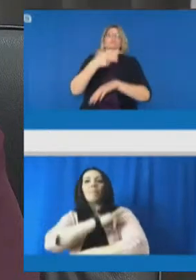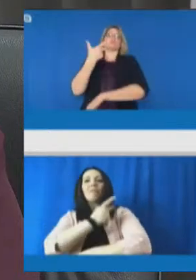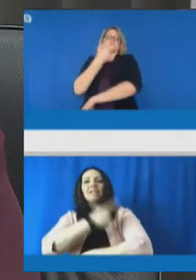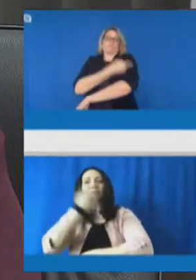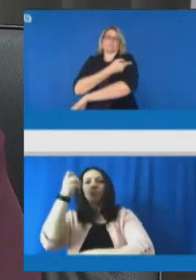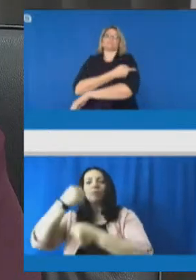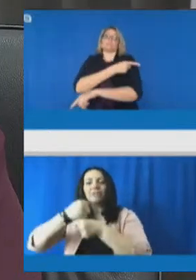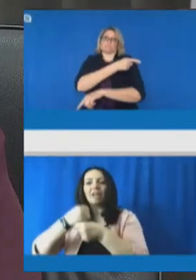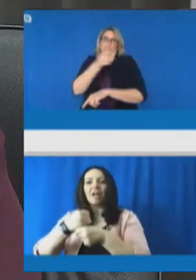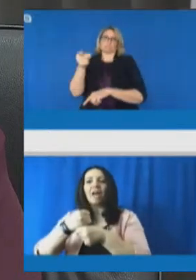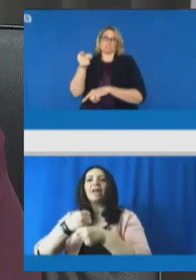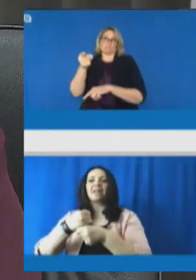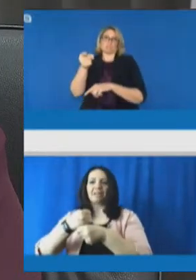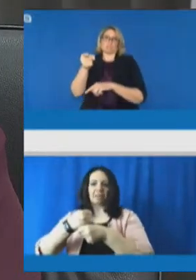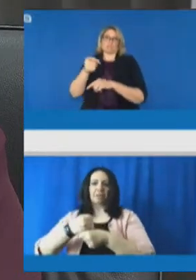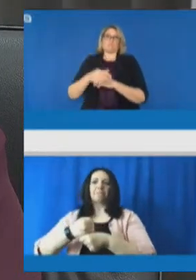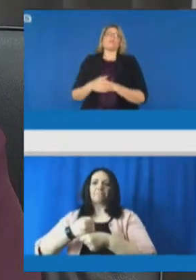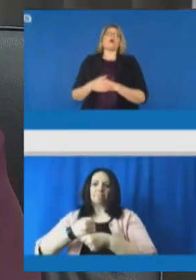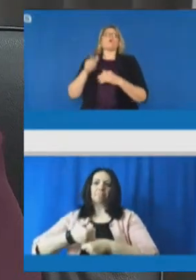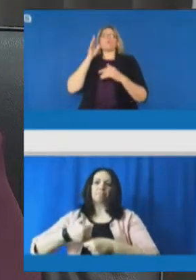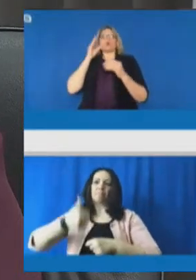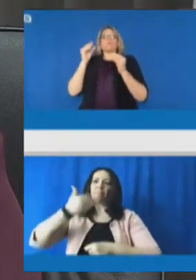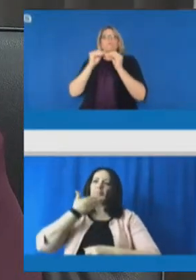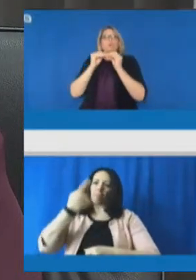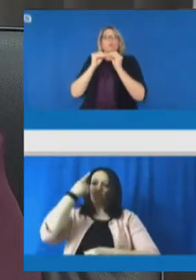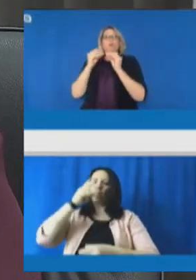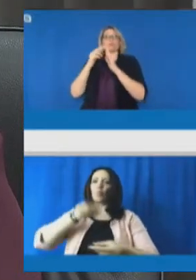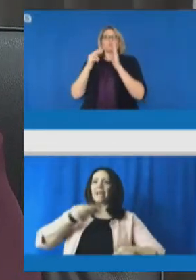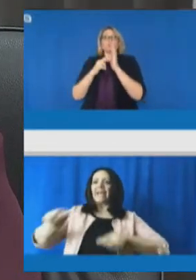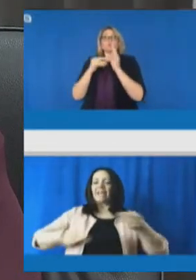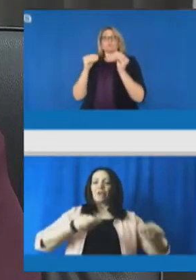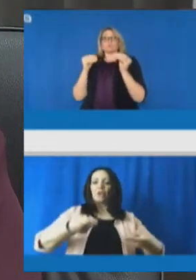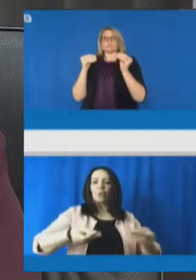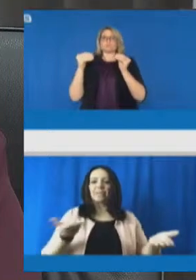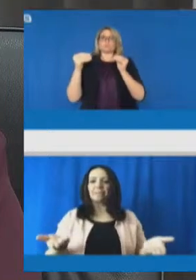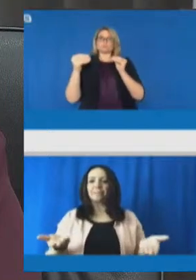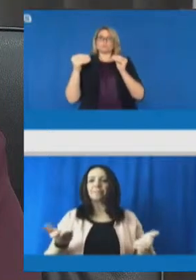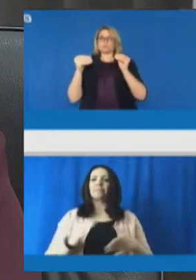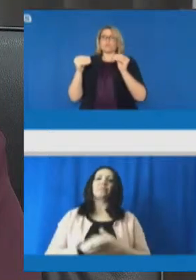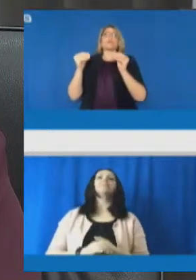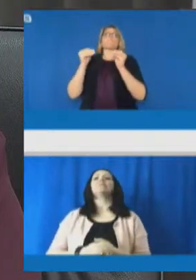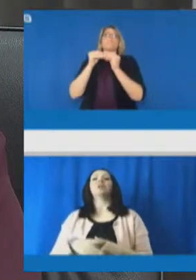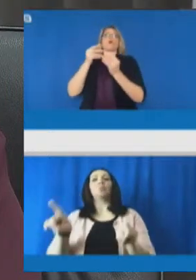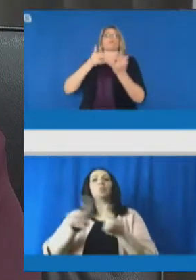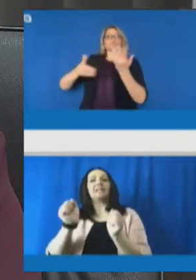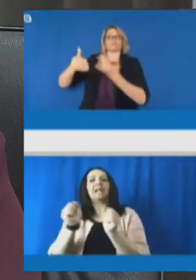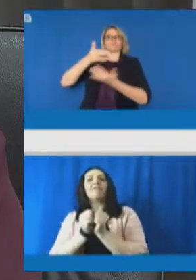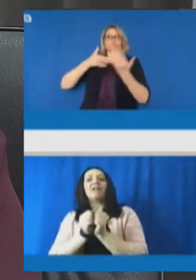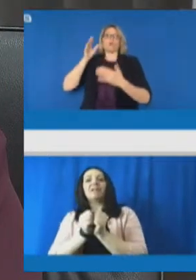S'il vous plaît, si vous pouvez mettre votre micro sur muet, parce que je peux entendre, il y a beaucoup de bruit sur le téléphone.